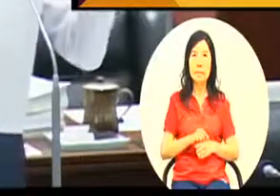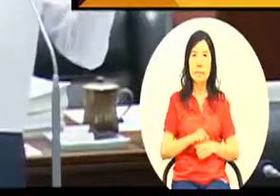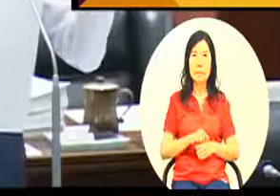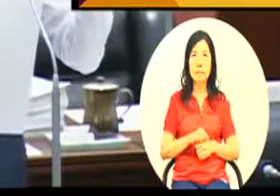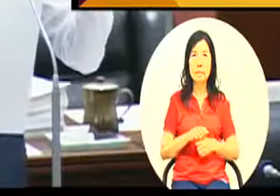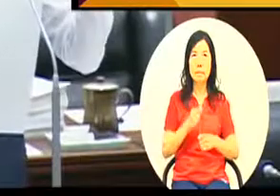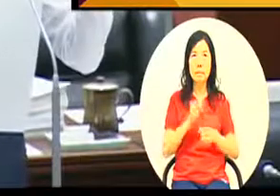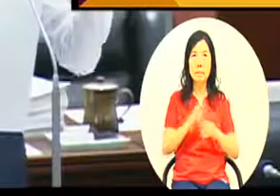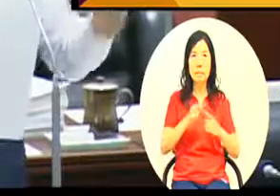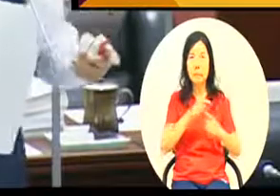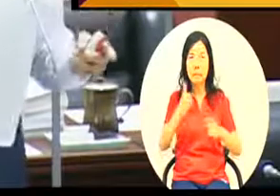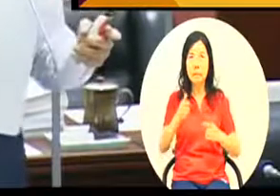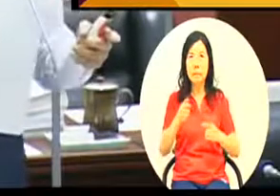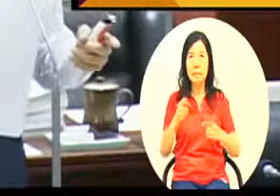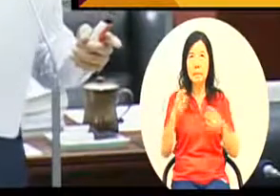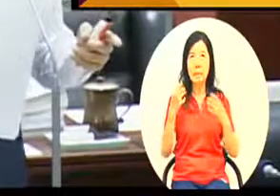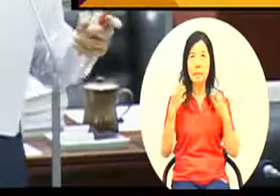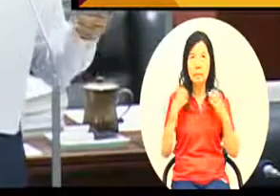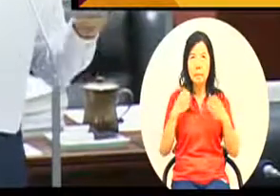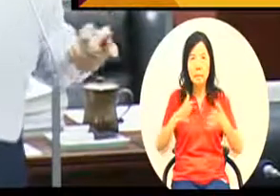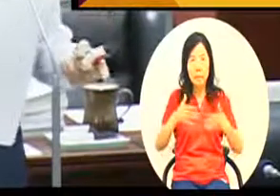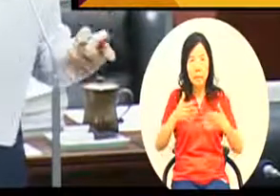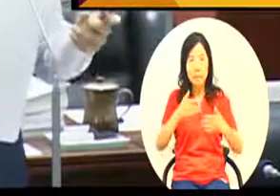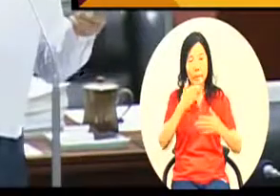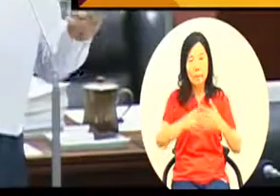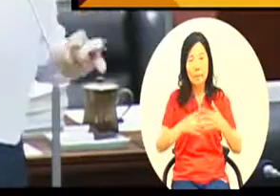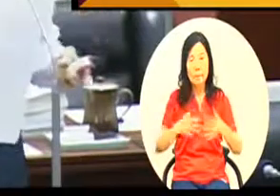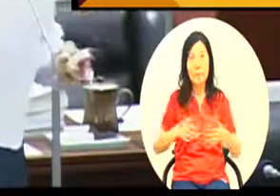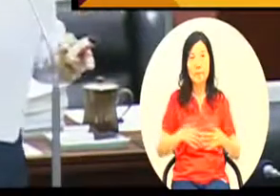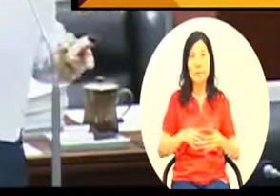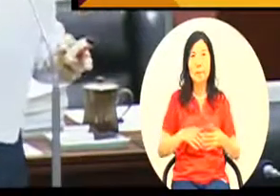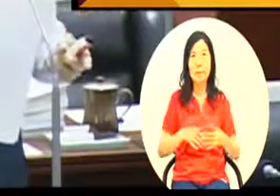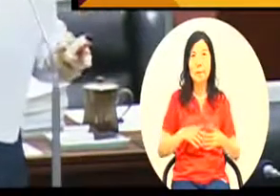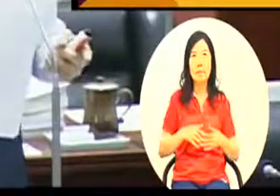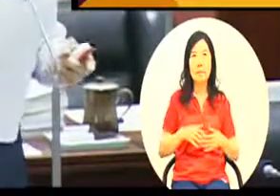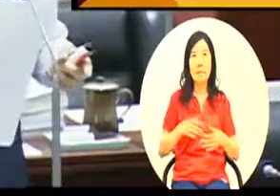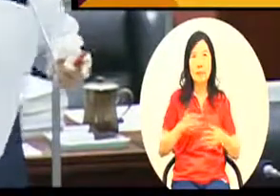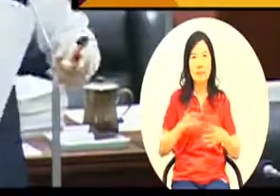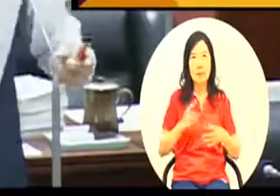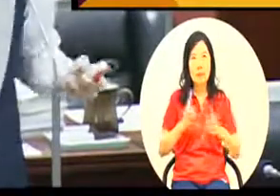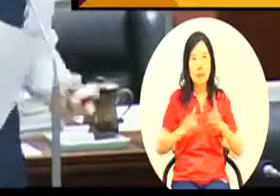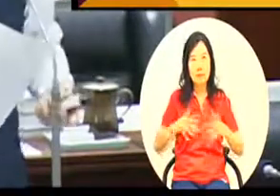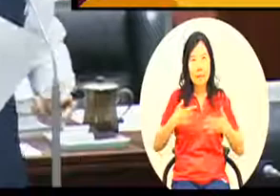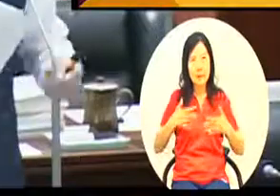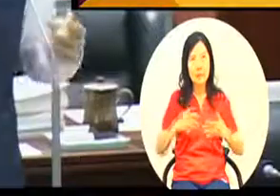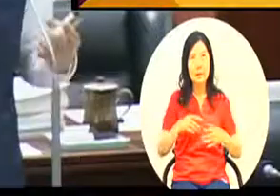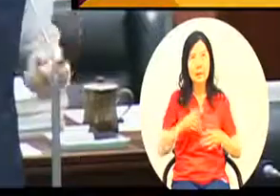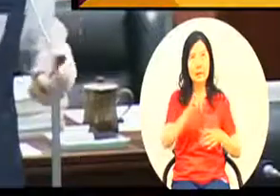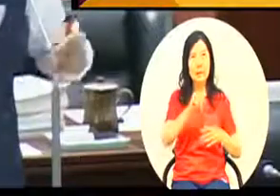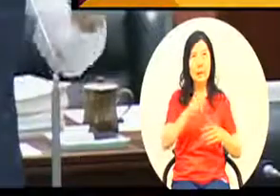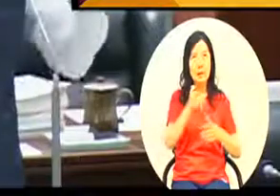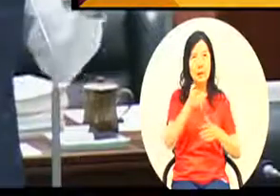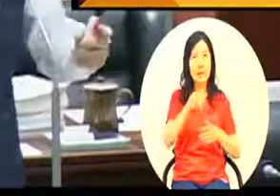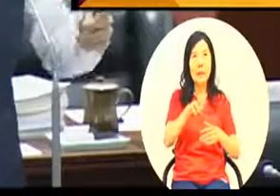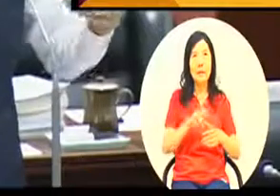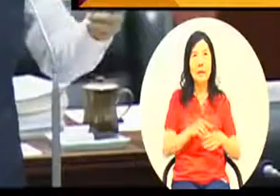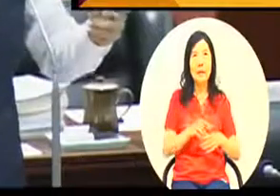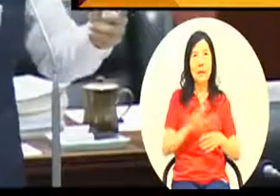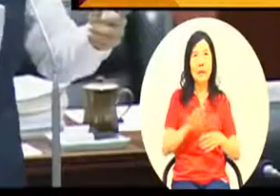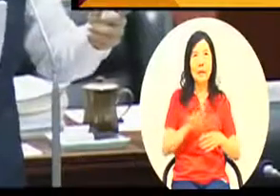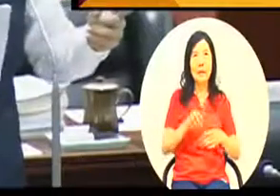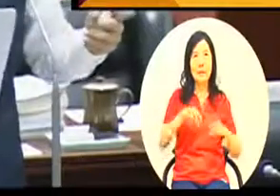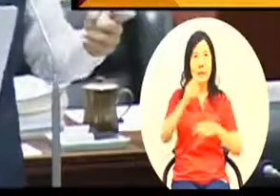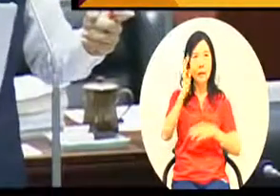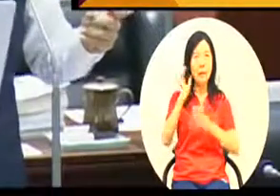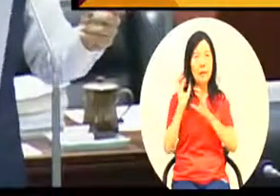工作人员行政负担轻很多，这个是老师亲自跟我讲，他们很坦白讲他们很感谢能够改变，但是他们行政的